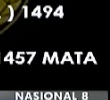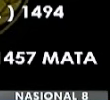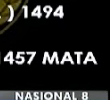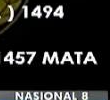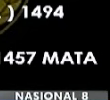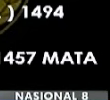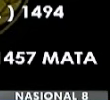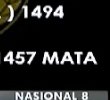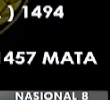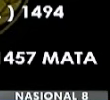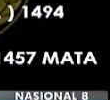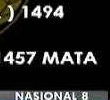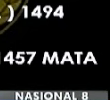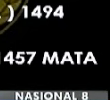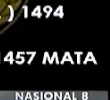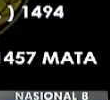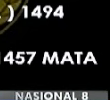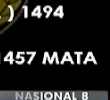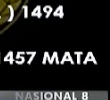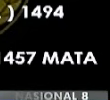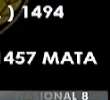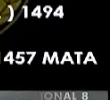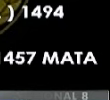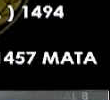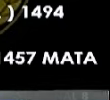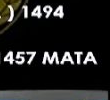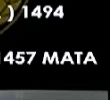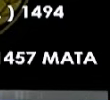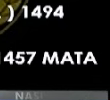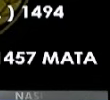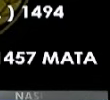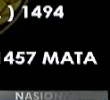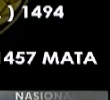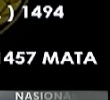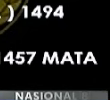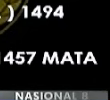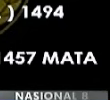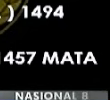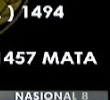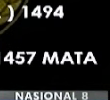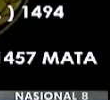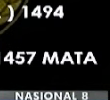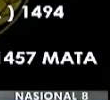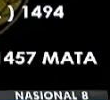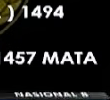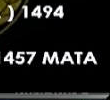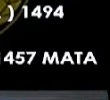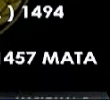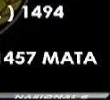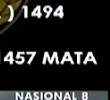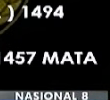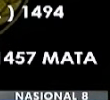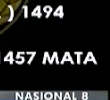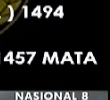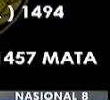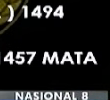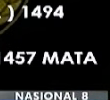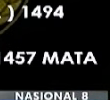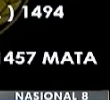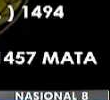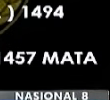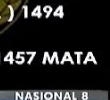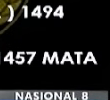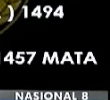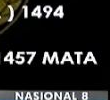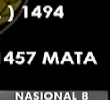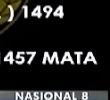seperti guyana 163 Bhutan 163 Dominica 165 Puerto Rico 167 dan